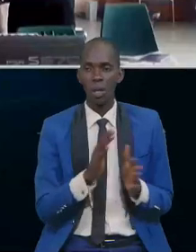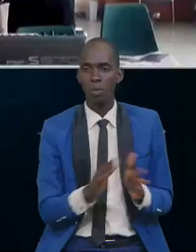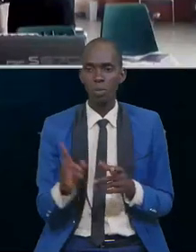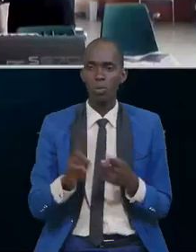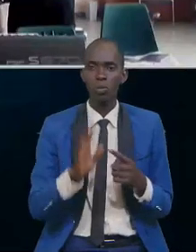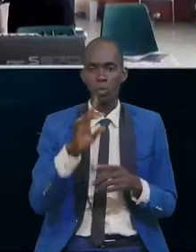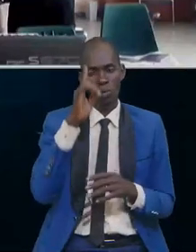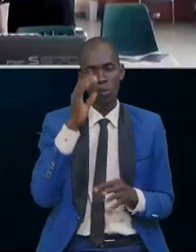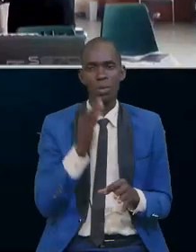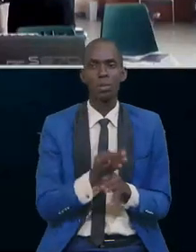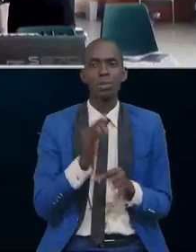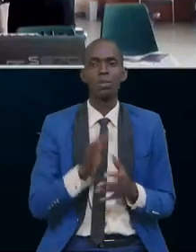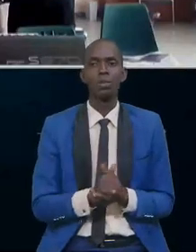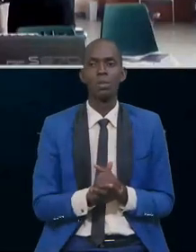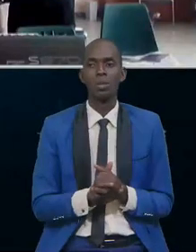Selon ta foi,